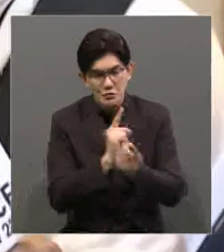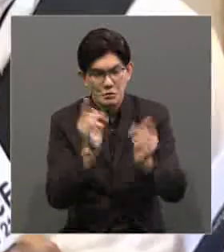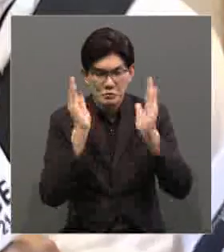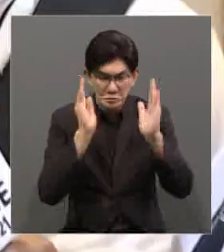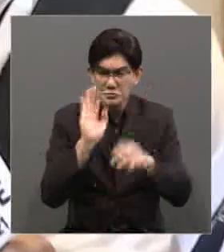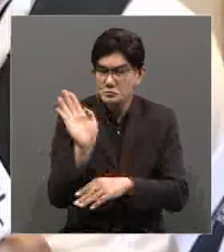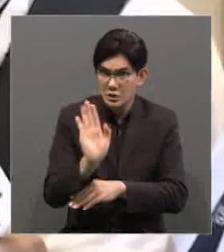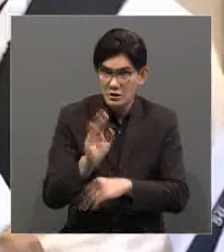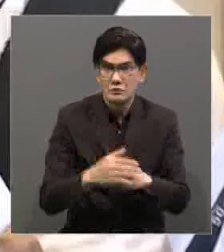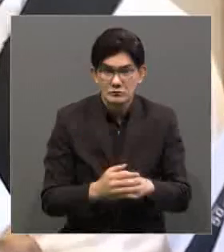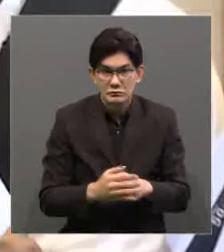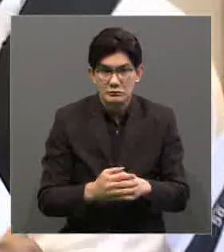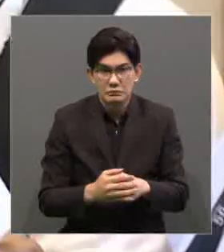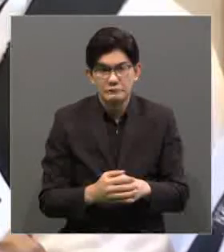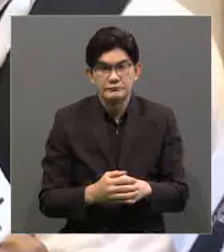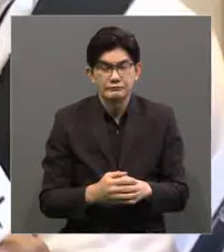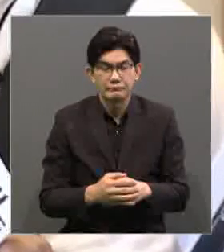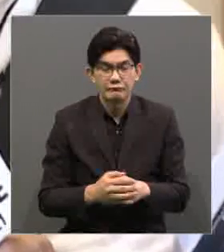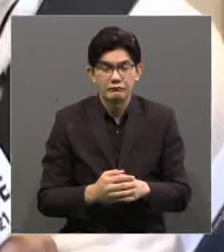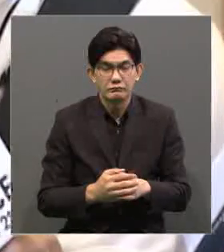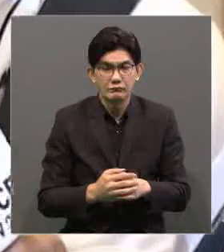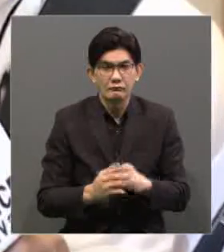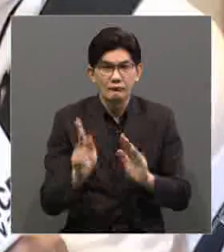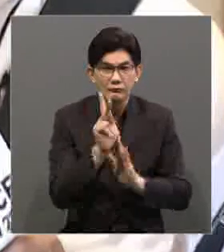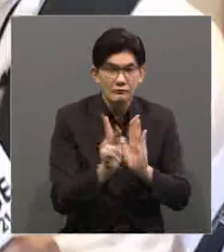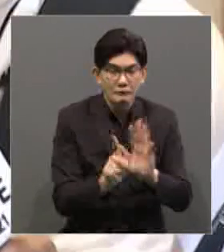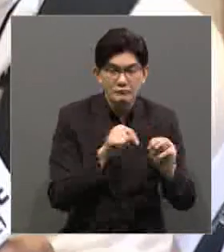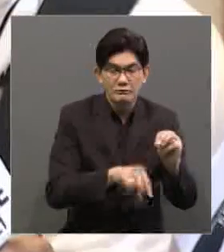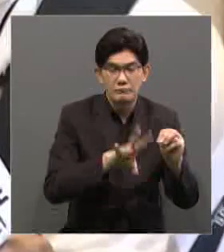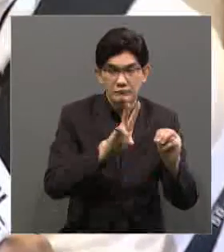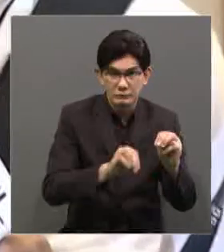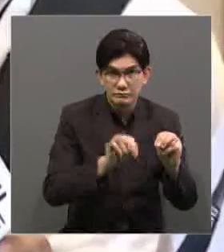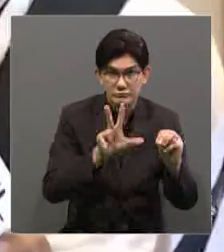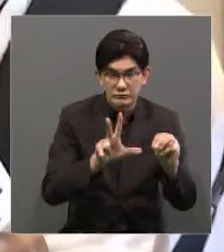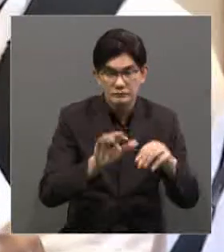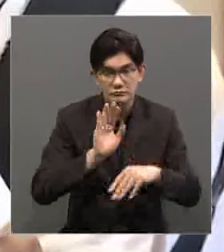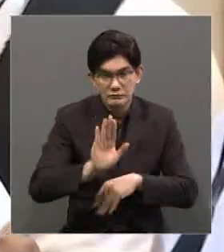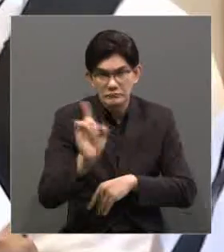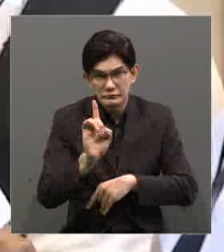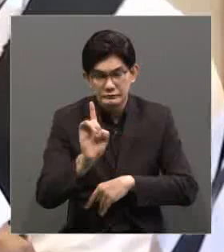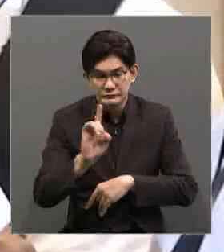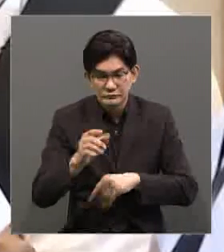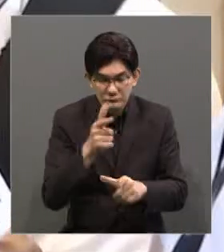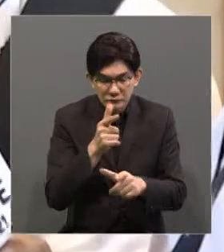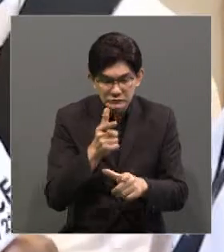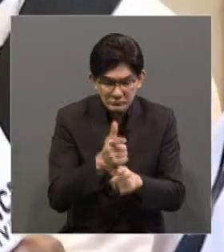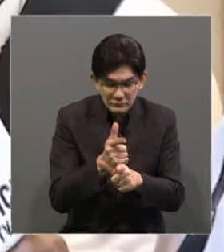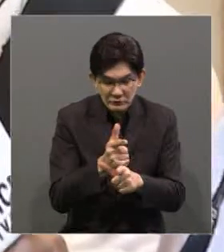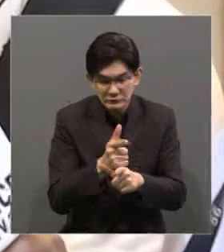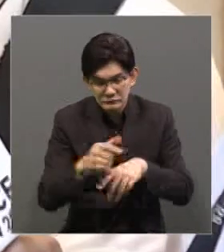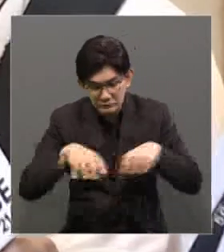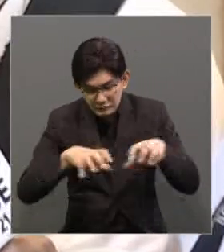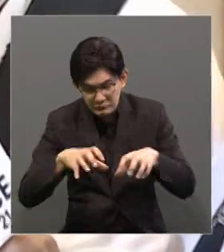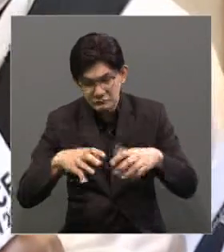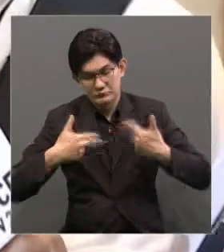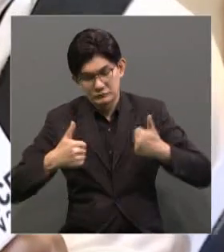การจัดเพราะว่าเขากฎหมายมาตรา73ห้ามจัดมหรสพหรืองานรื่นเริงเนี่ยนะครับพ